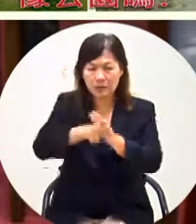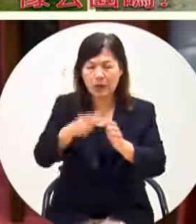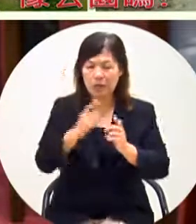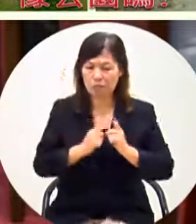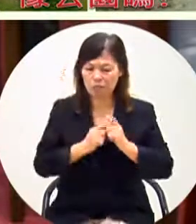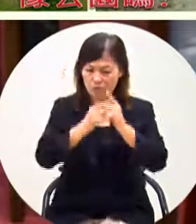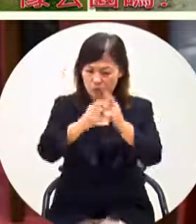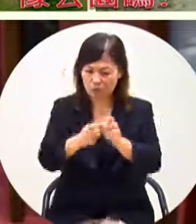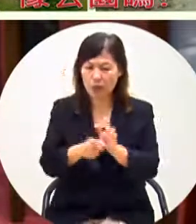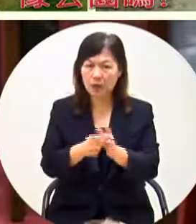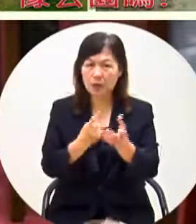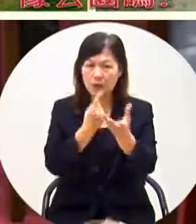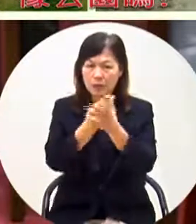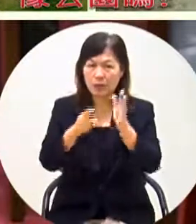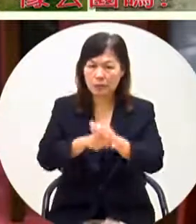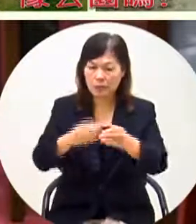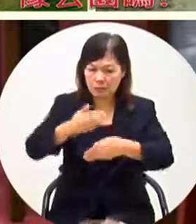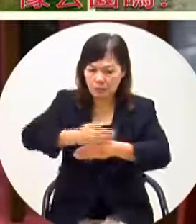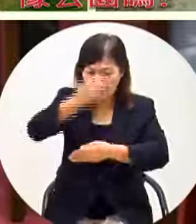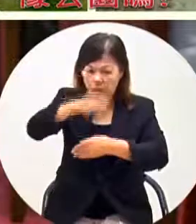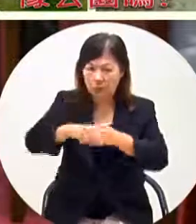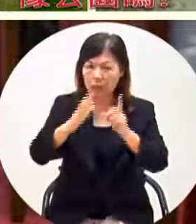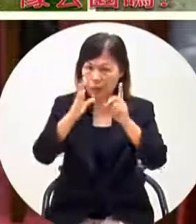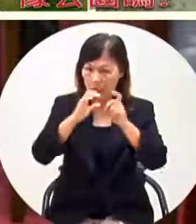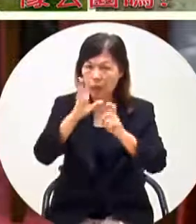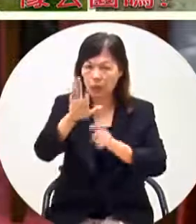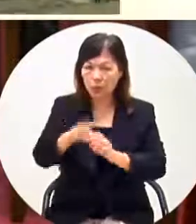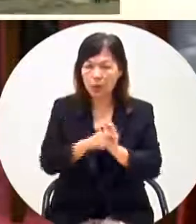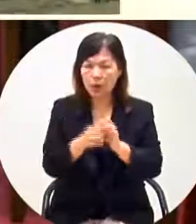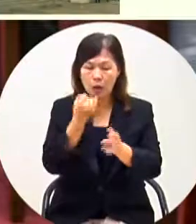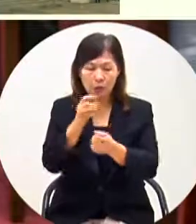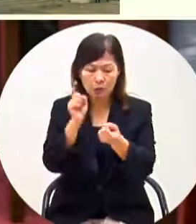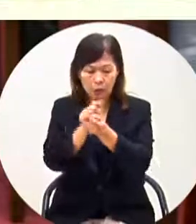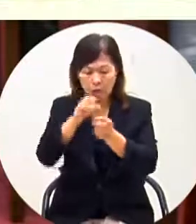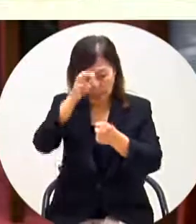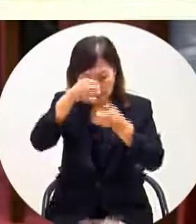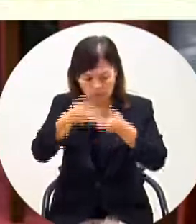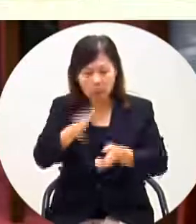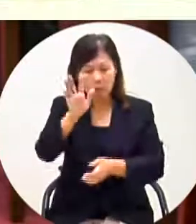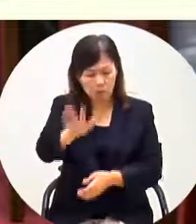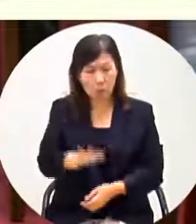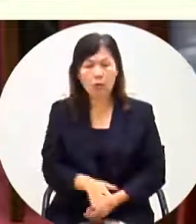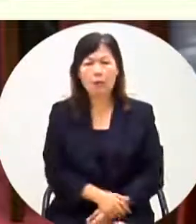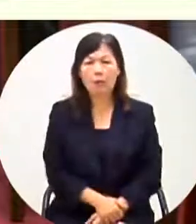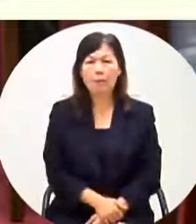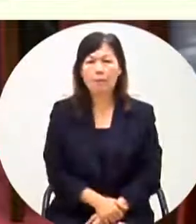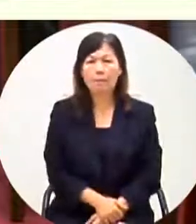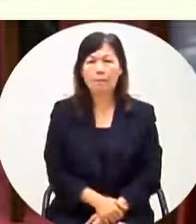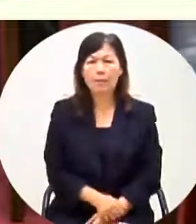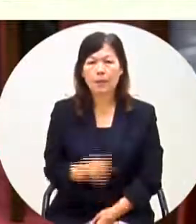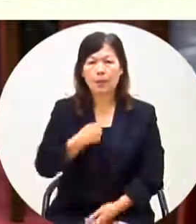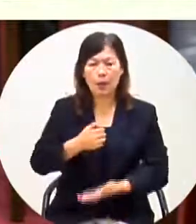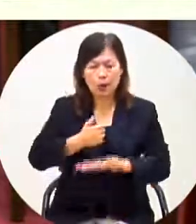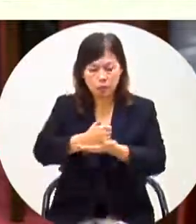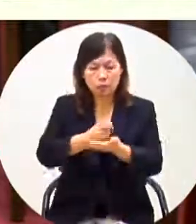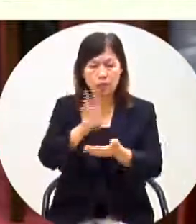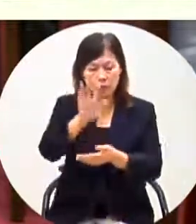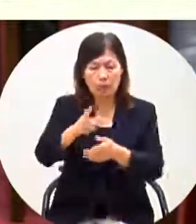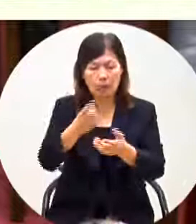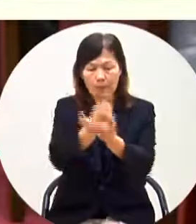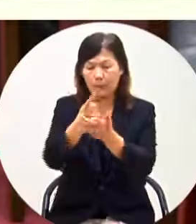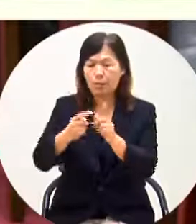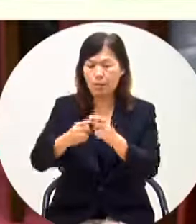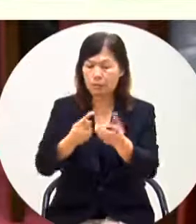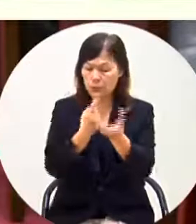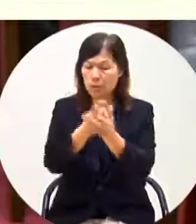典礼，可见市长是多么的重视啊。 我们得邀请大家参与啊。 当然，本席是也有到，没有错。